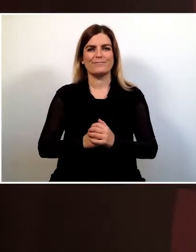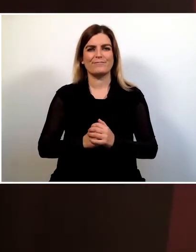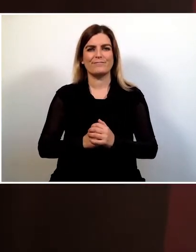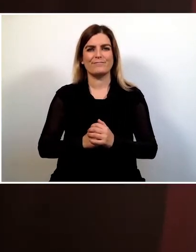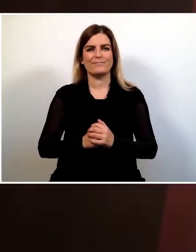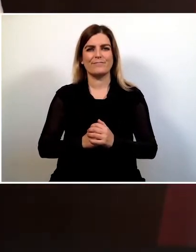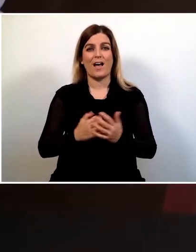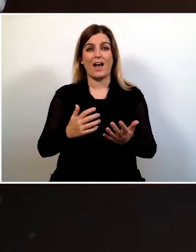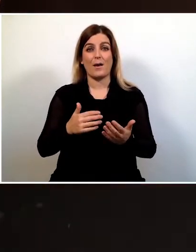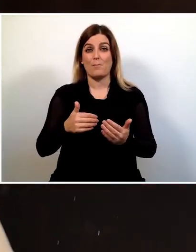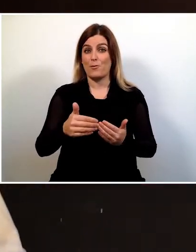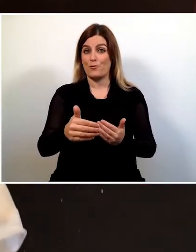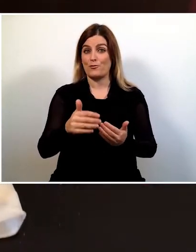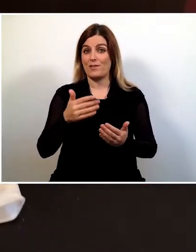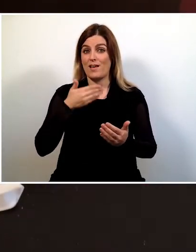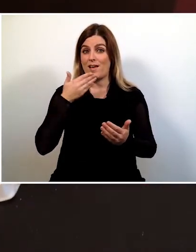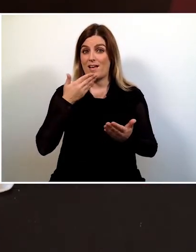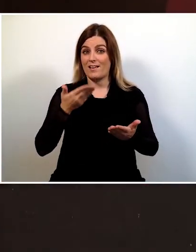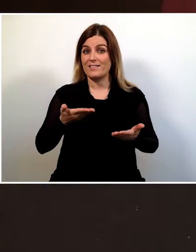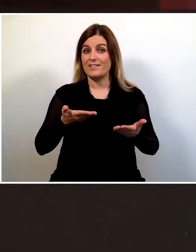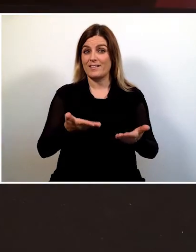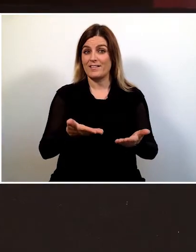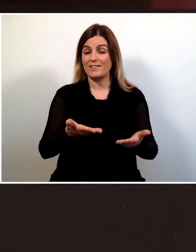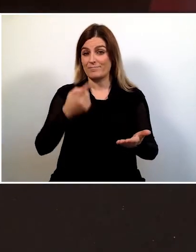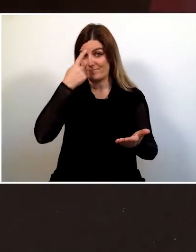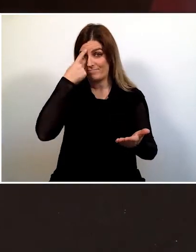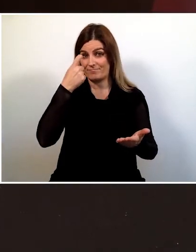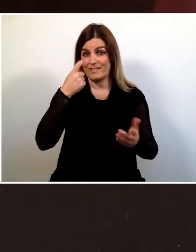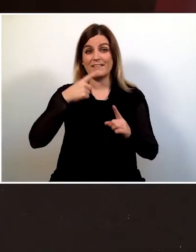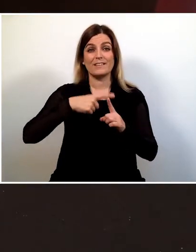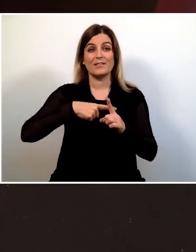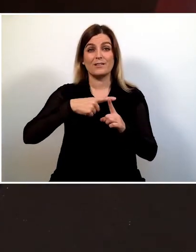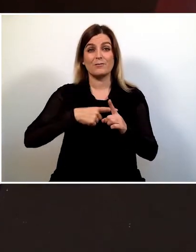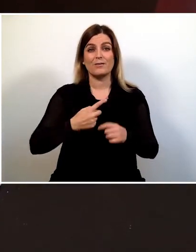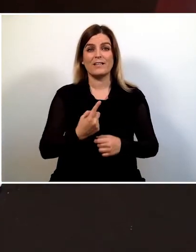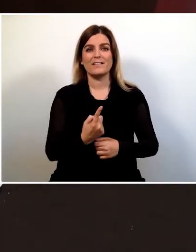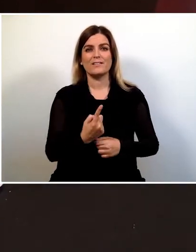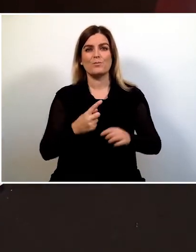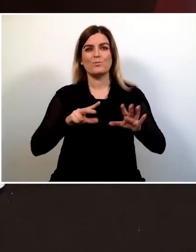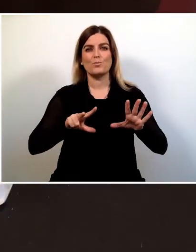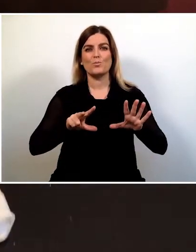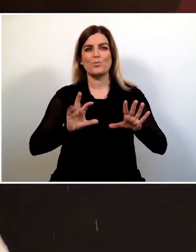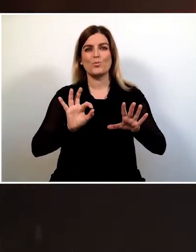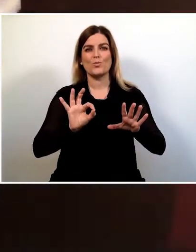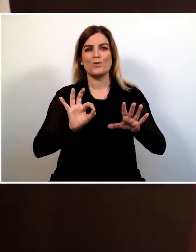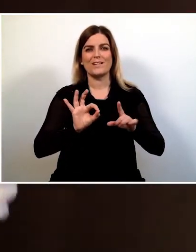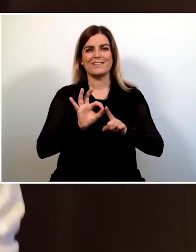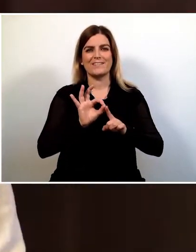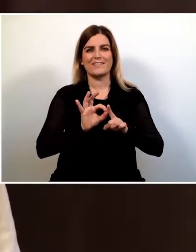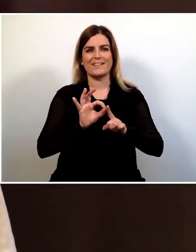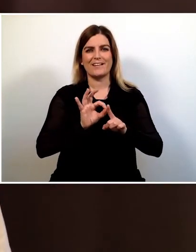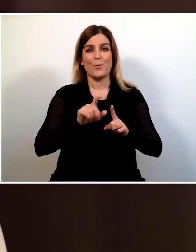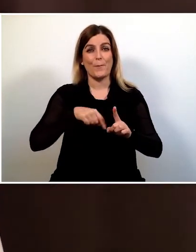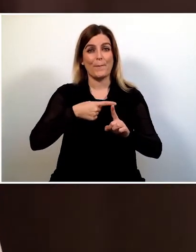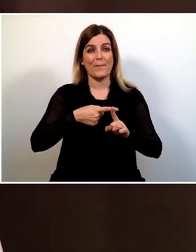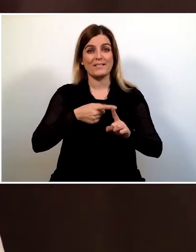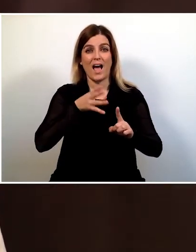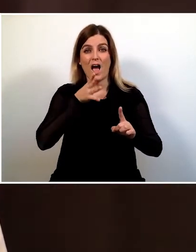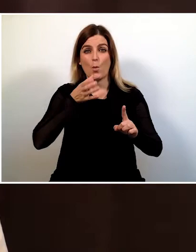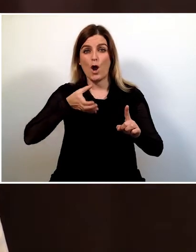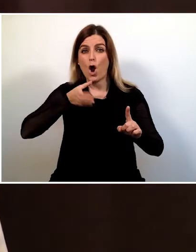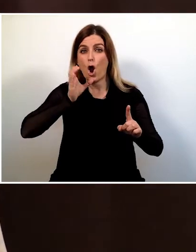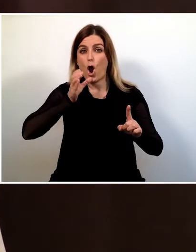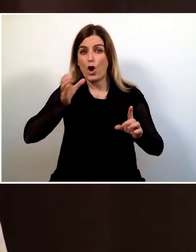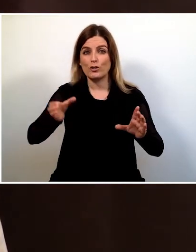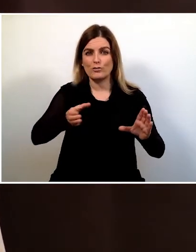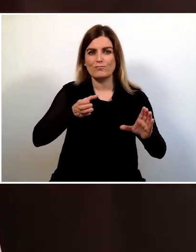tenim el pa quasi fet per enfornar. Recordeu on posar el forn a 180 graus. Posarem un got d'aigua a dins del